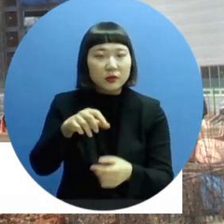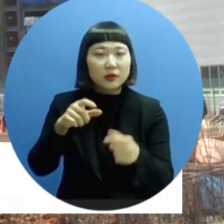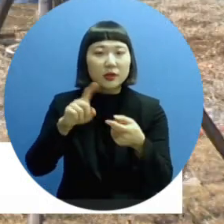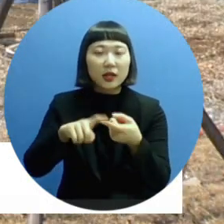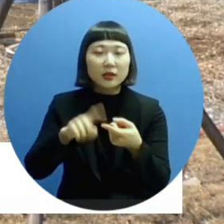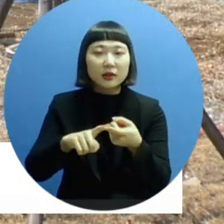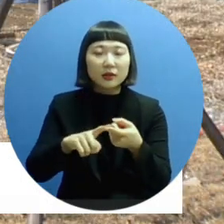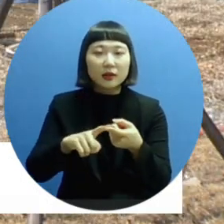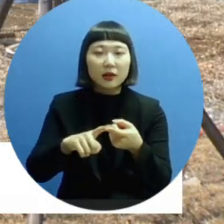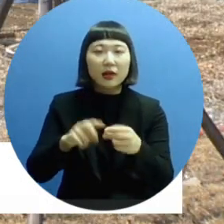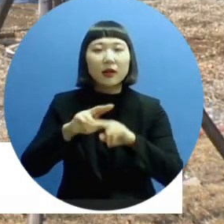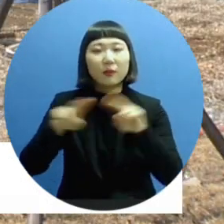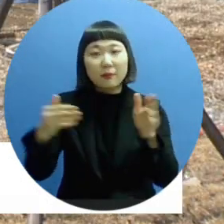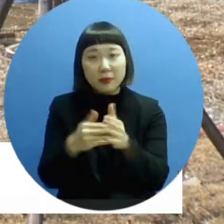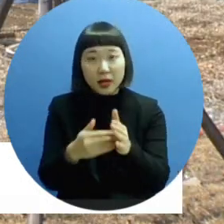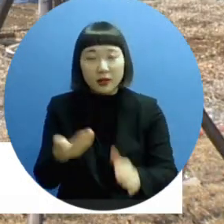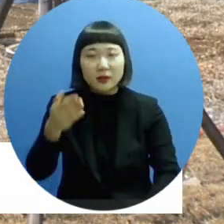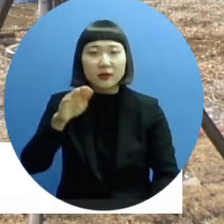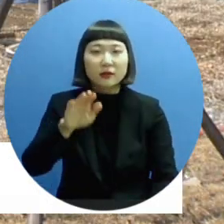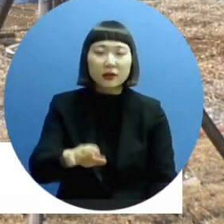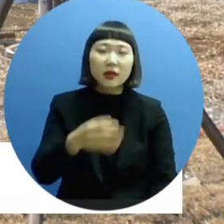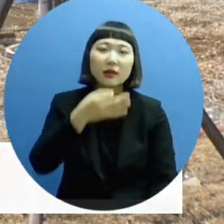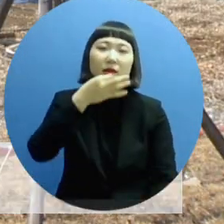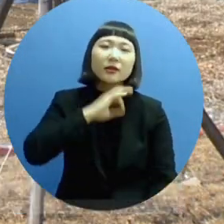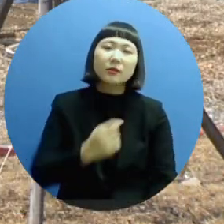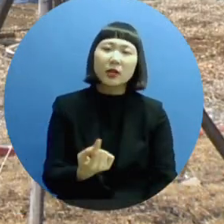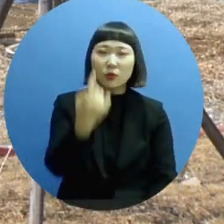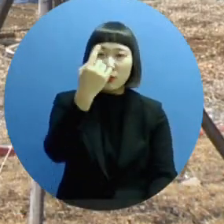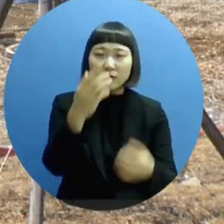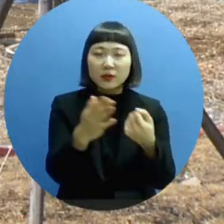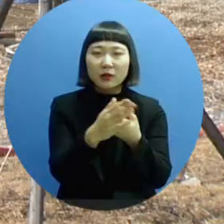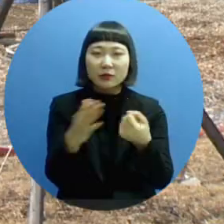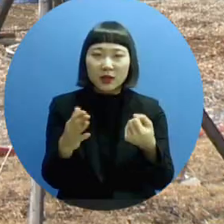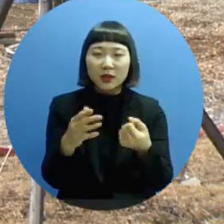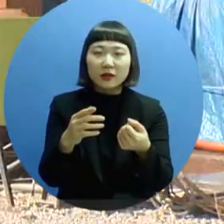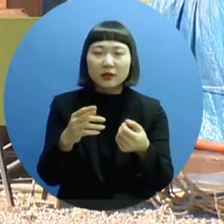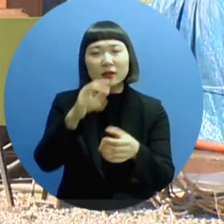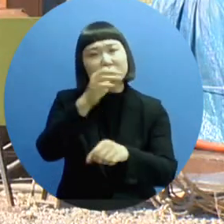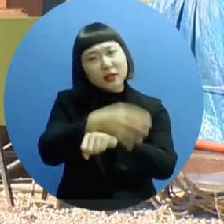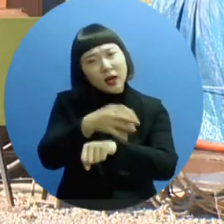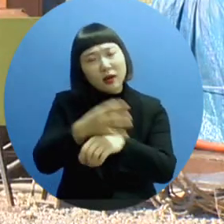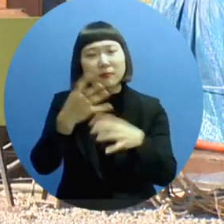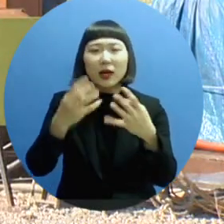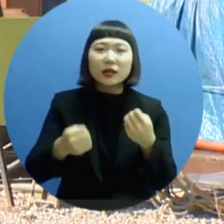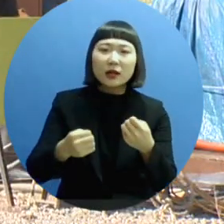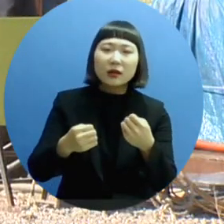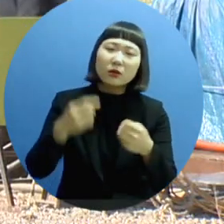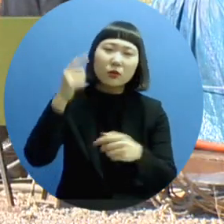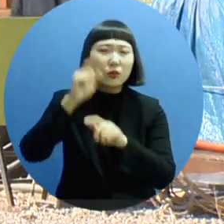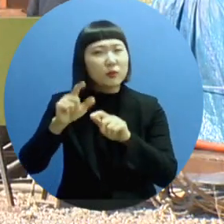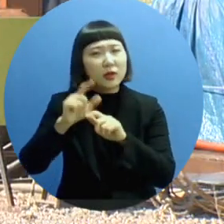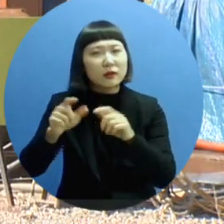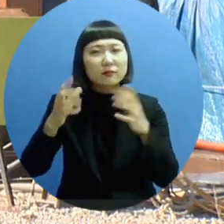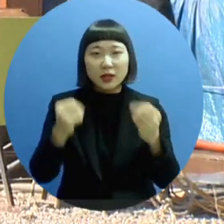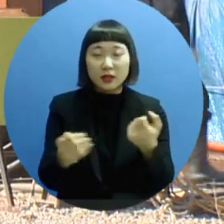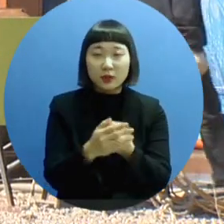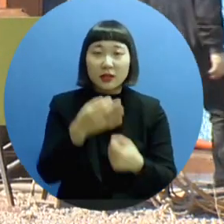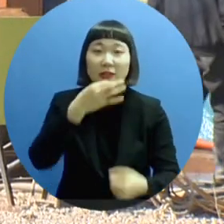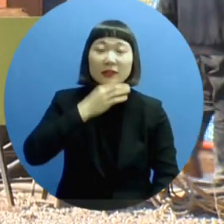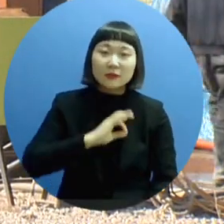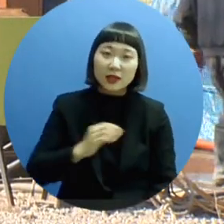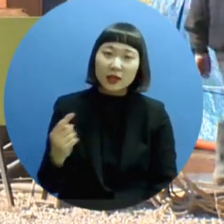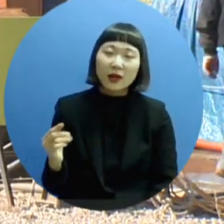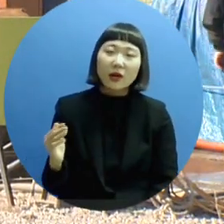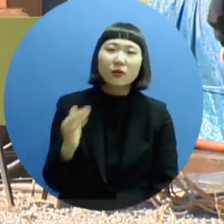매수 심리가 회복되지 못하고 있는 상황입니다. 부동산 관련 전문가들은 당분간 금리 인상이 이어질 가능성이 높은